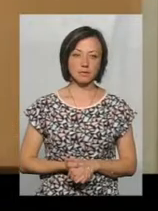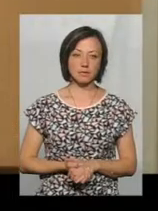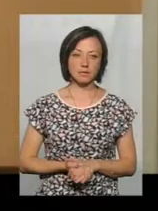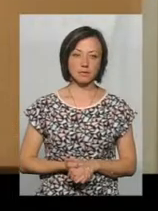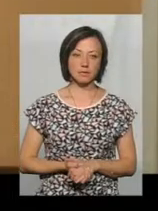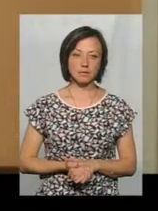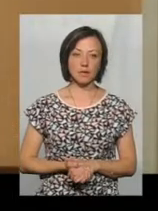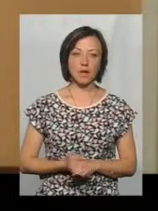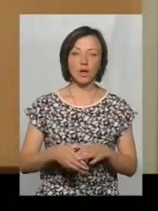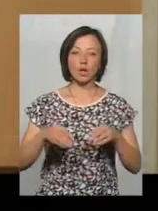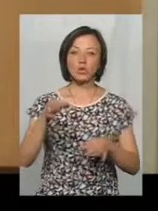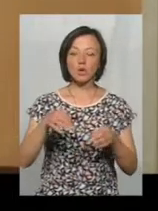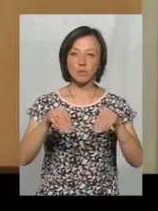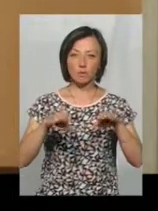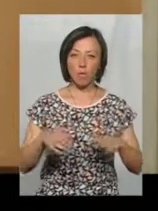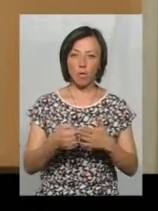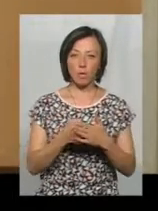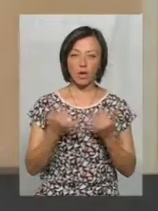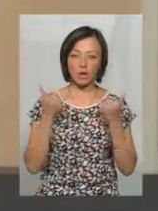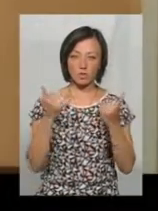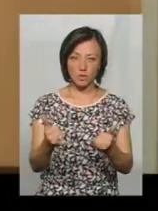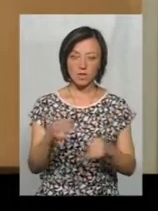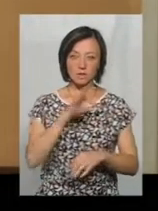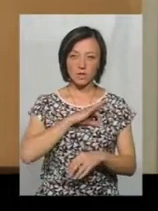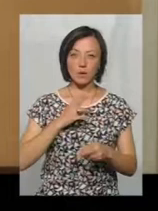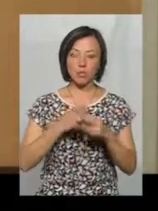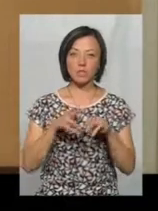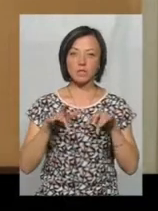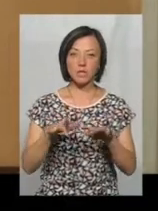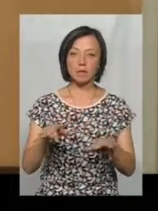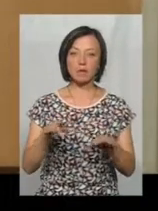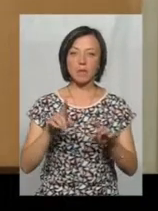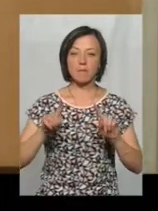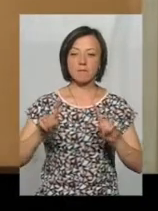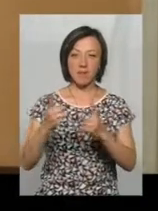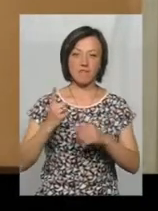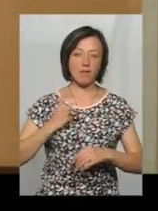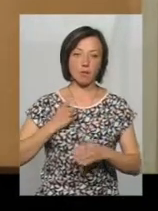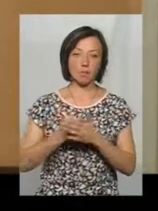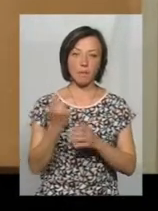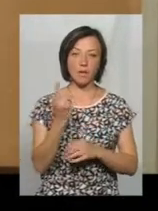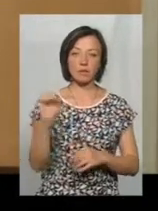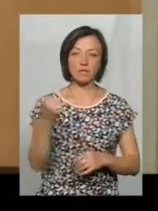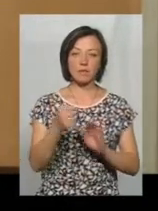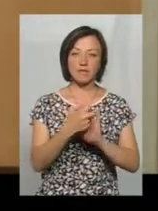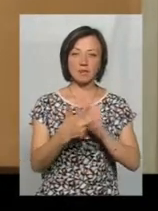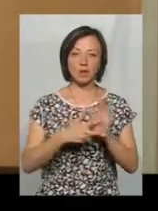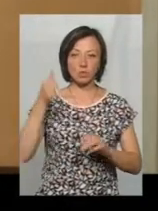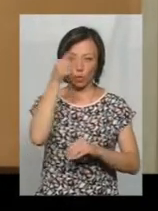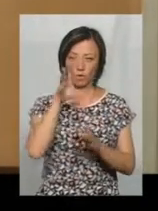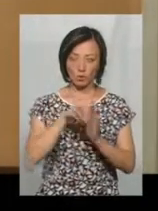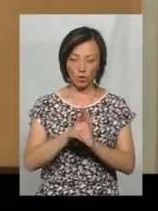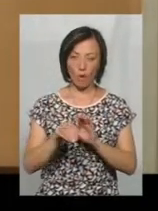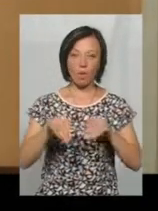Слідчий суддя постановив клопотання задовільнити, застосувати запобіжний захід у виді тримання під вартою на строк по 1 серпня 2018 року включно. Ухвала